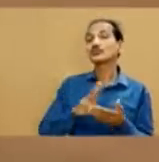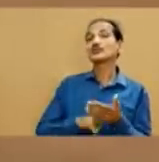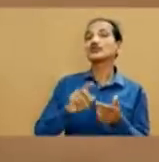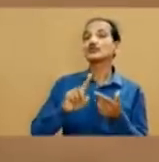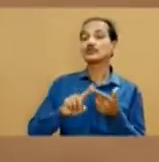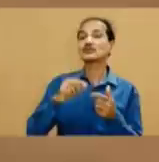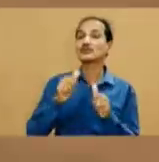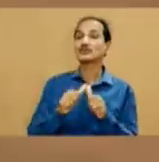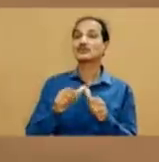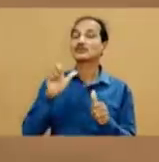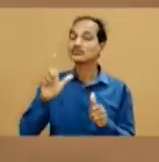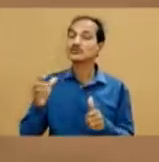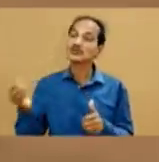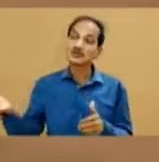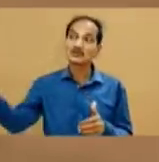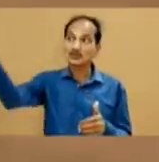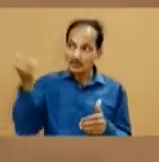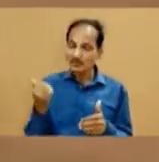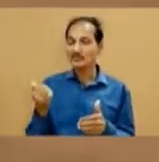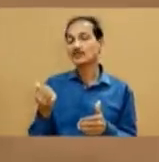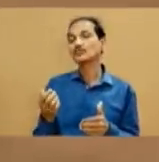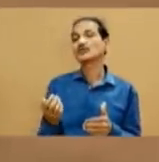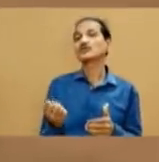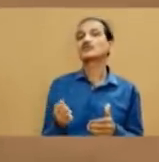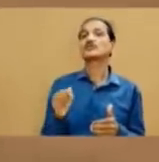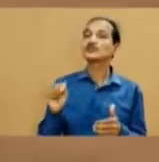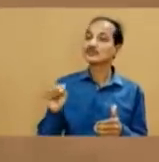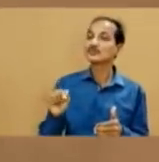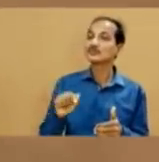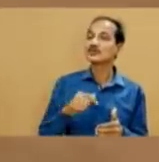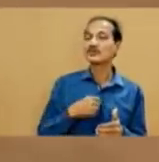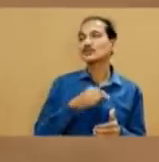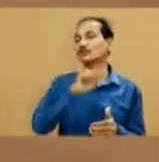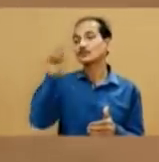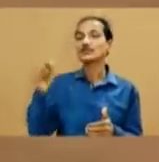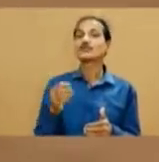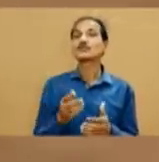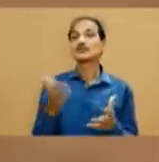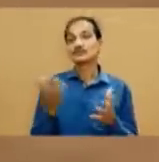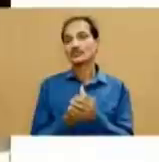କାମ କରୁଛନ୍ତି, ସୋ ସେଥିପାଇଁ ଆମେ ସମସ୍ତଙ୍କୁ ଧନ୍ୟବାଦ ଦେବାର କଥା। ନେକ୍ସଟ ଟିକେ